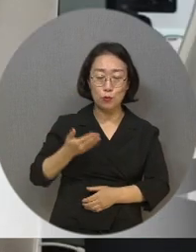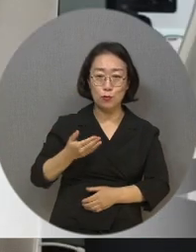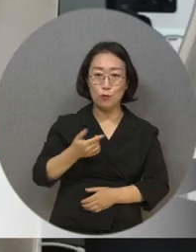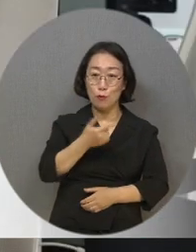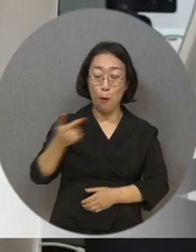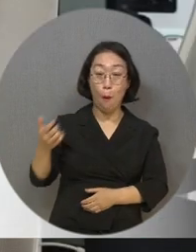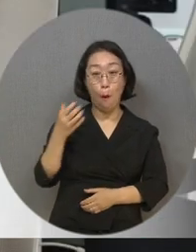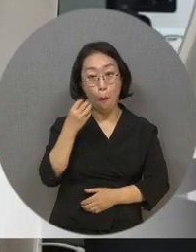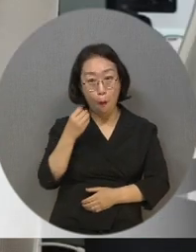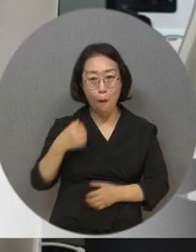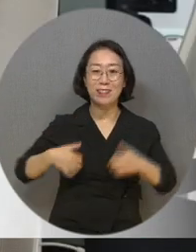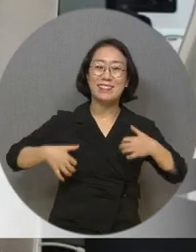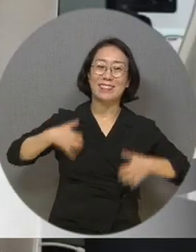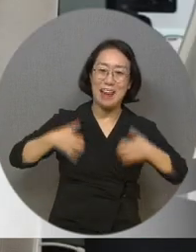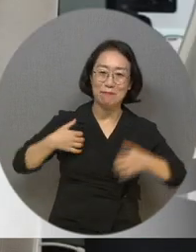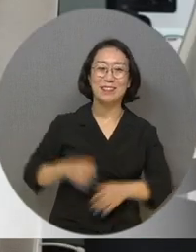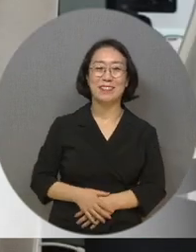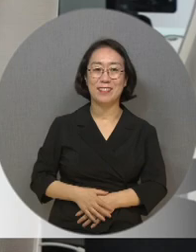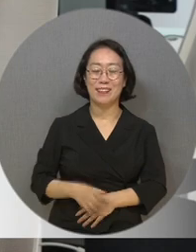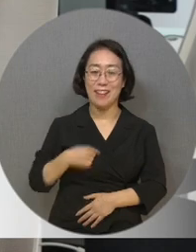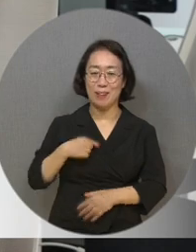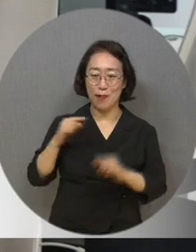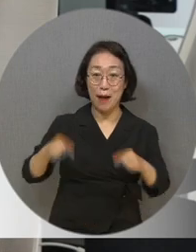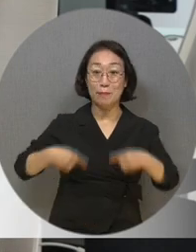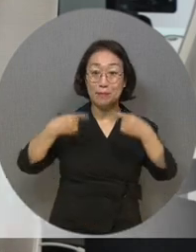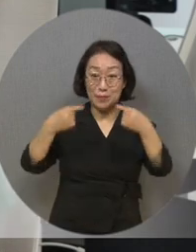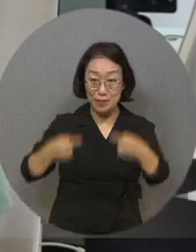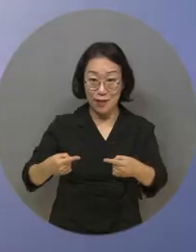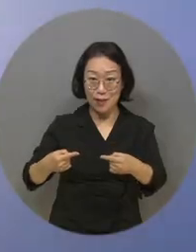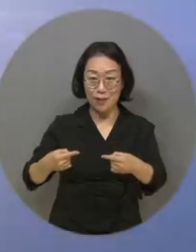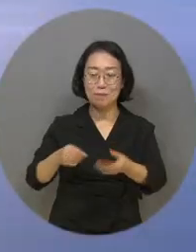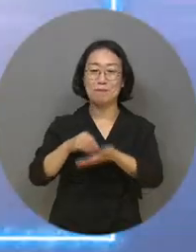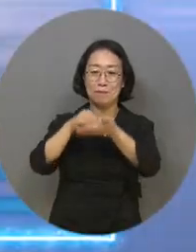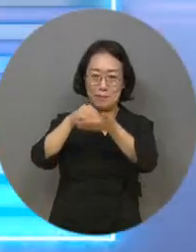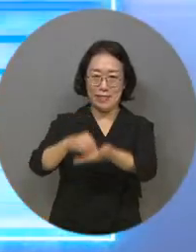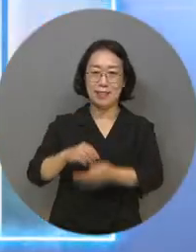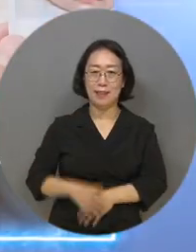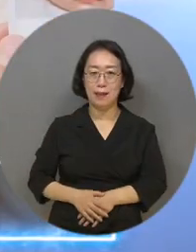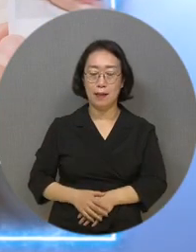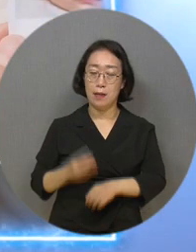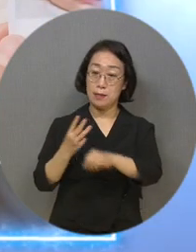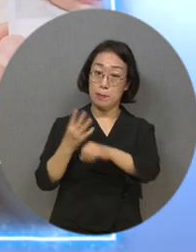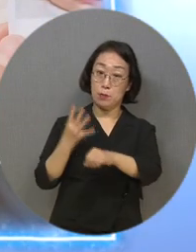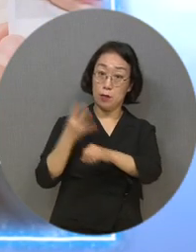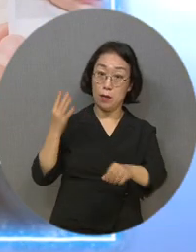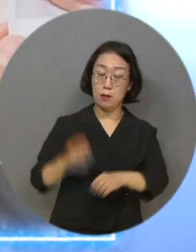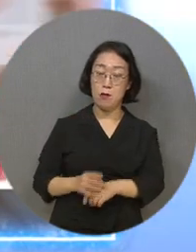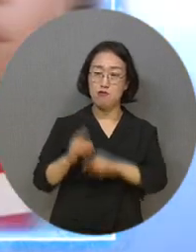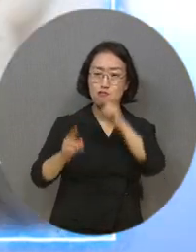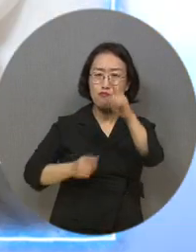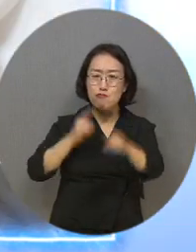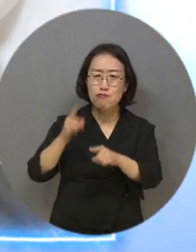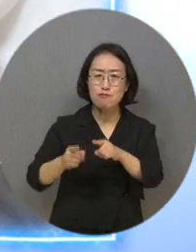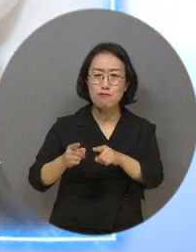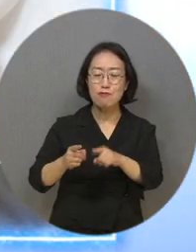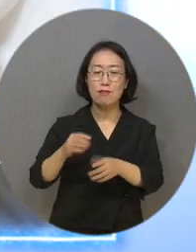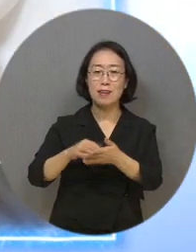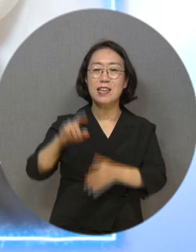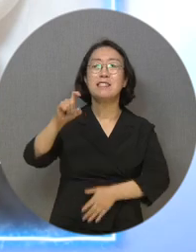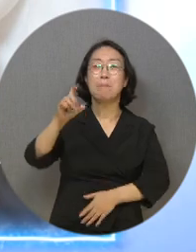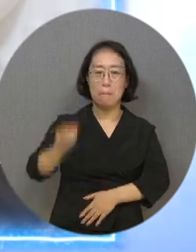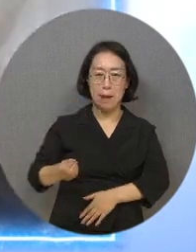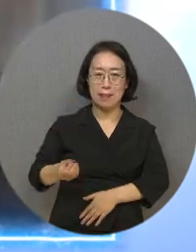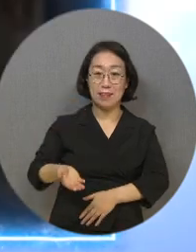재밌고 신기해 보여서 저도 같이 조인하게 됐습니다. 불과 3, 4년 새 10만 명 이상의 산모들이 이용한